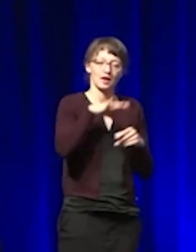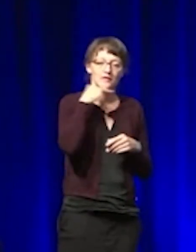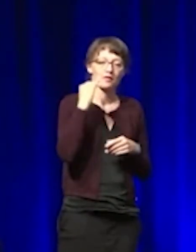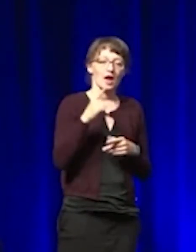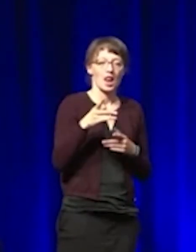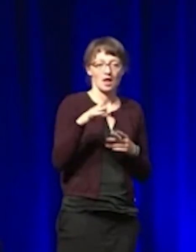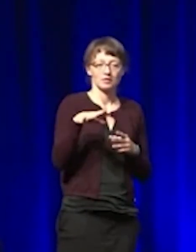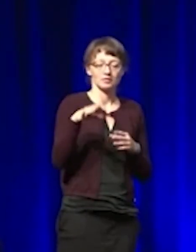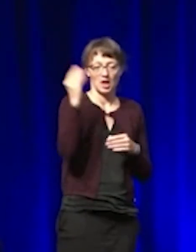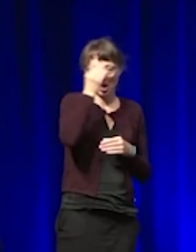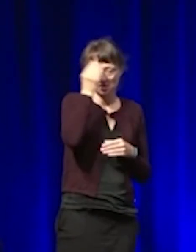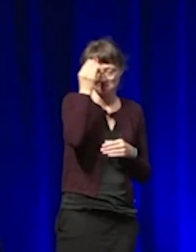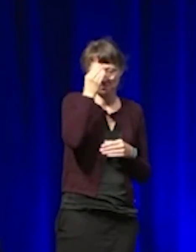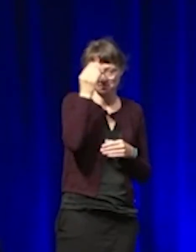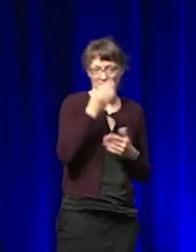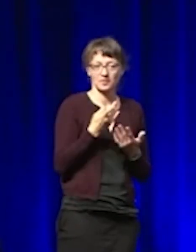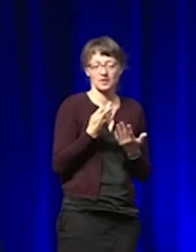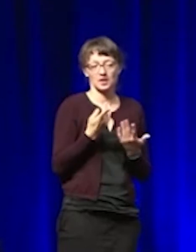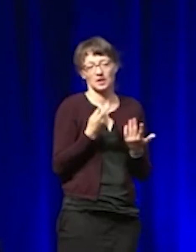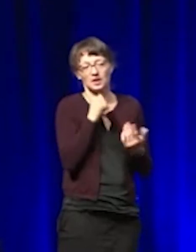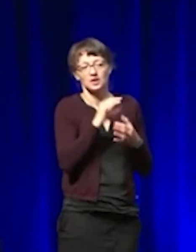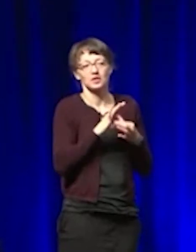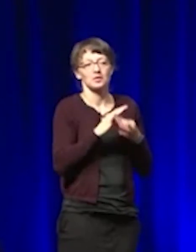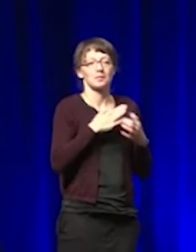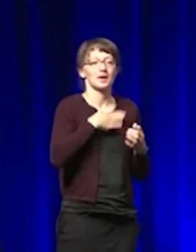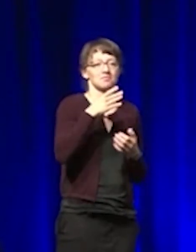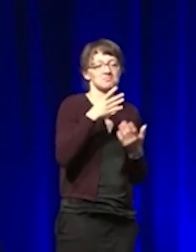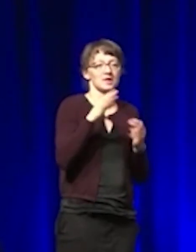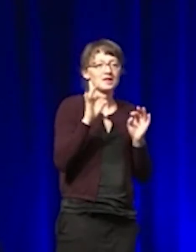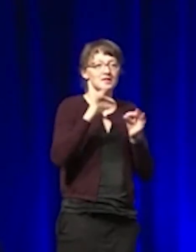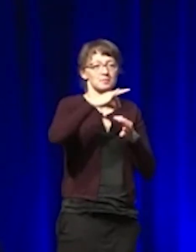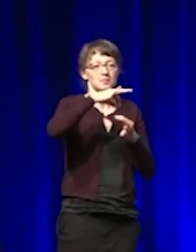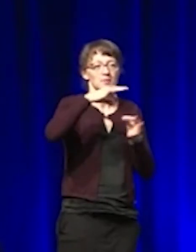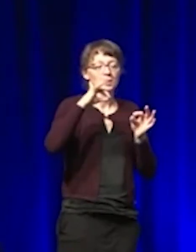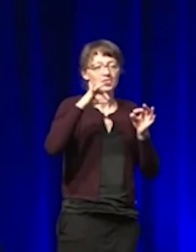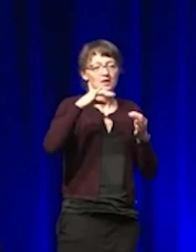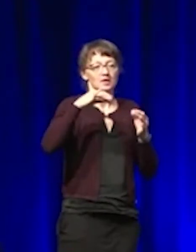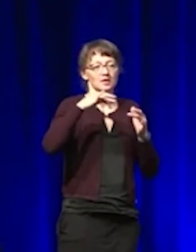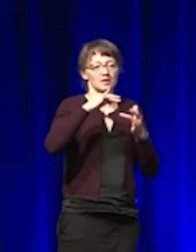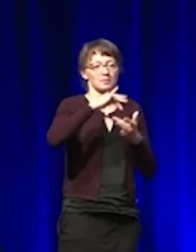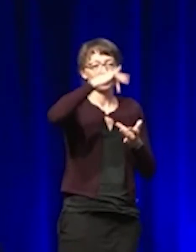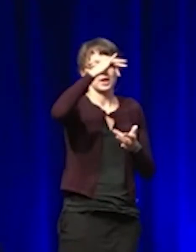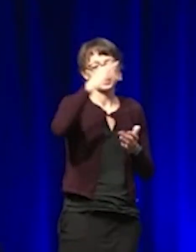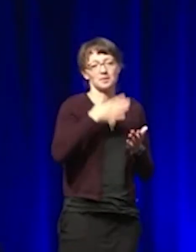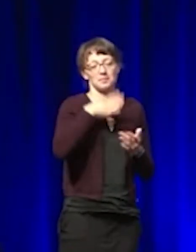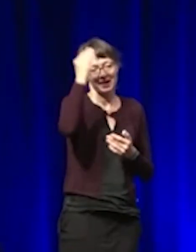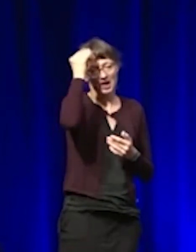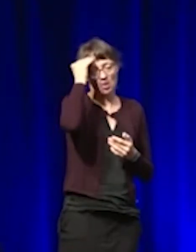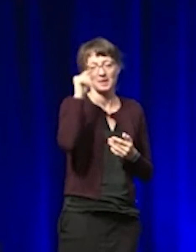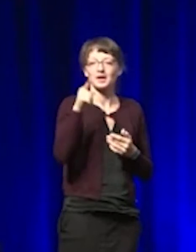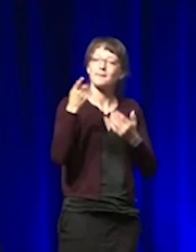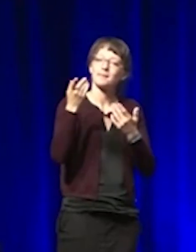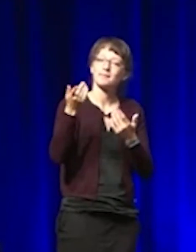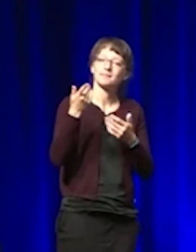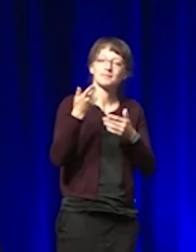Spiritualität, meinen Glauben, sondern Sankt Peter ist eines der reichsten Klöster Europas, unter anderem, weil sie